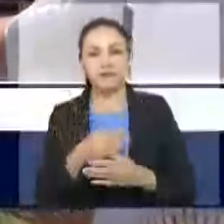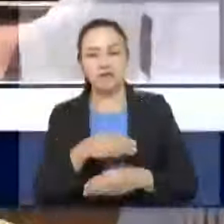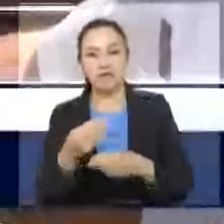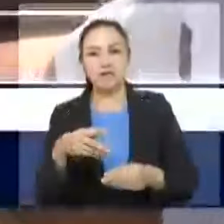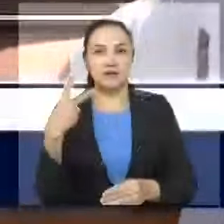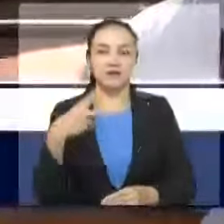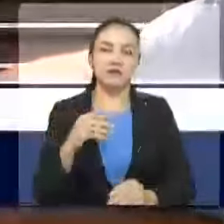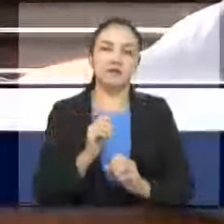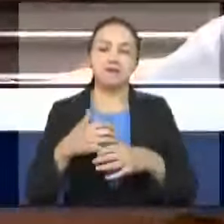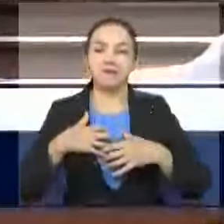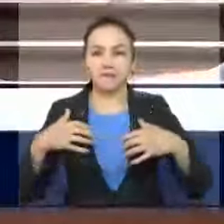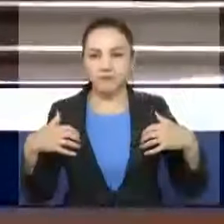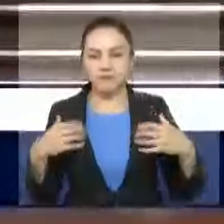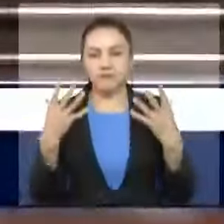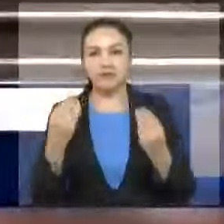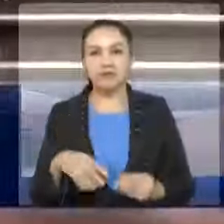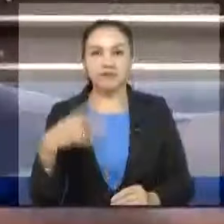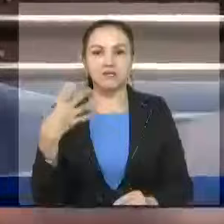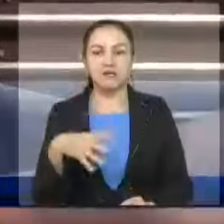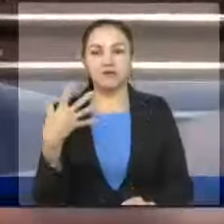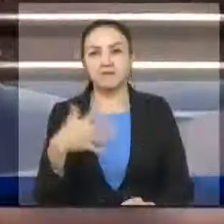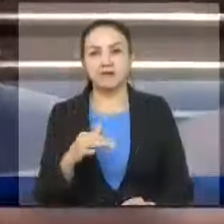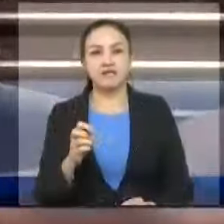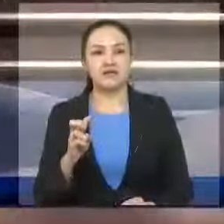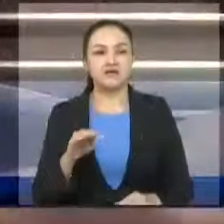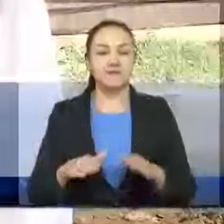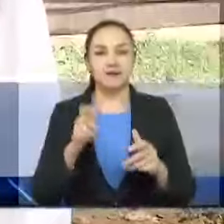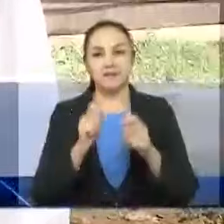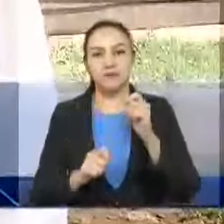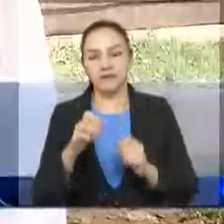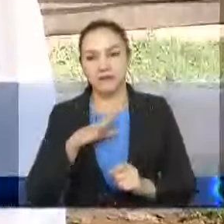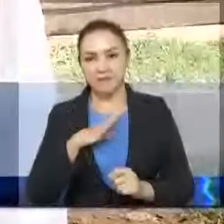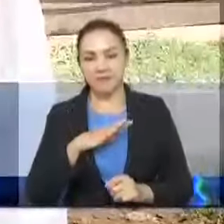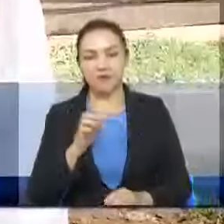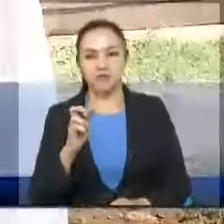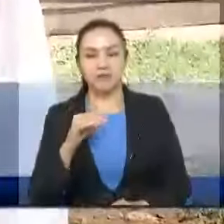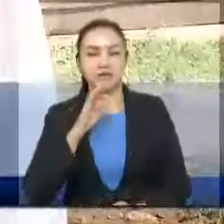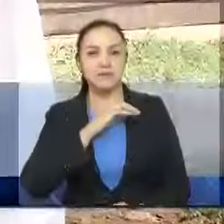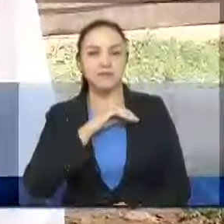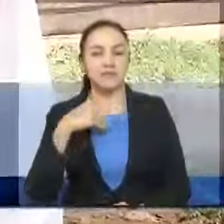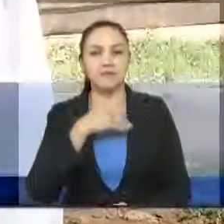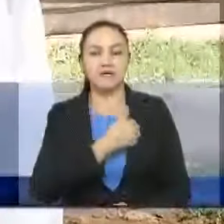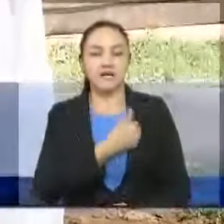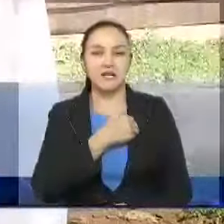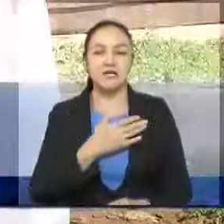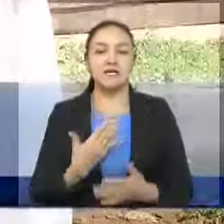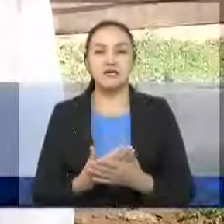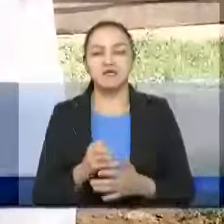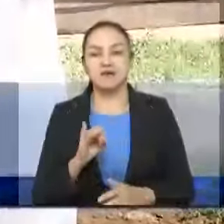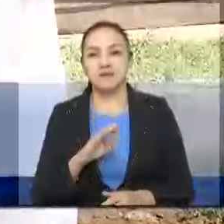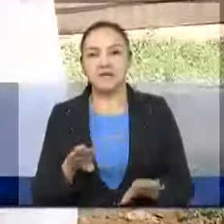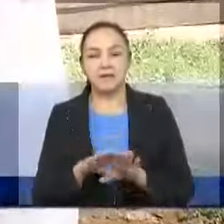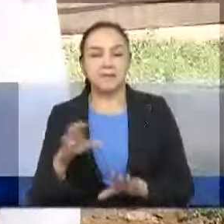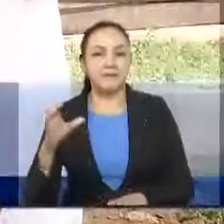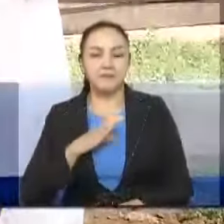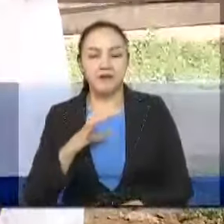более 20 животных. В день около 40-50 литров молока выходит. Шубат полезен в борьбе с авитаминозом, анемией, так как